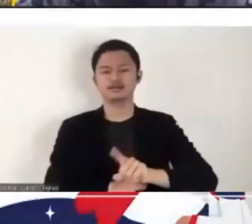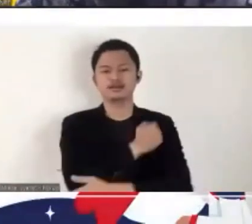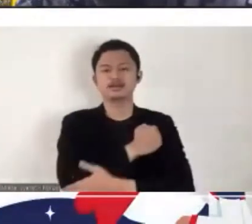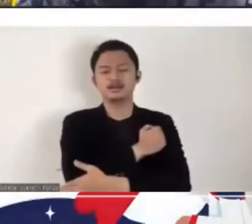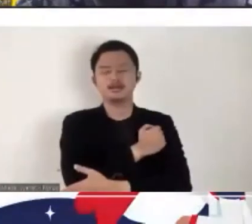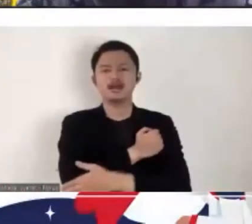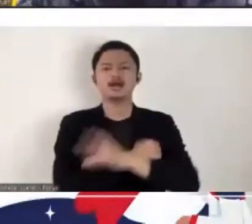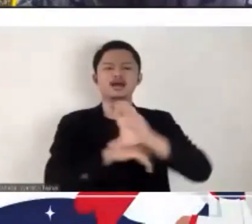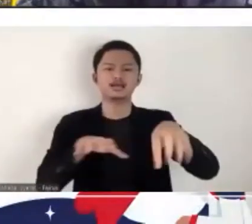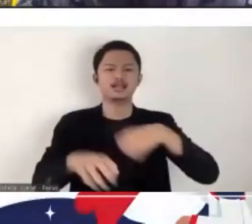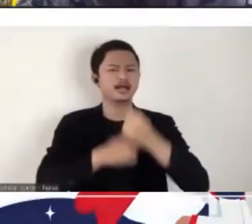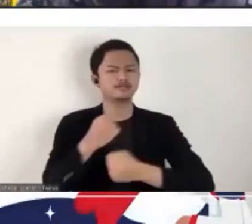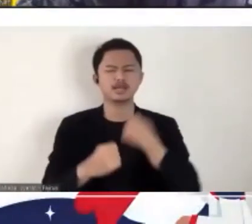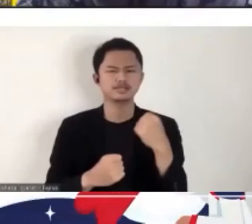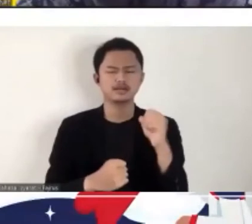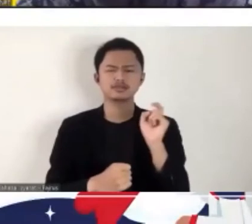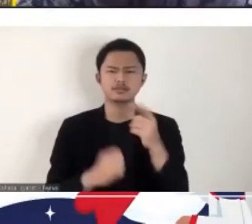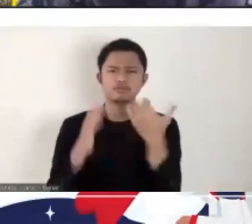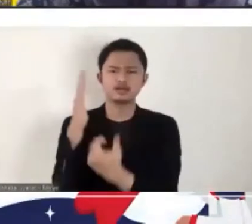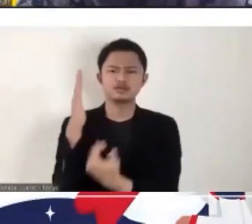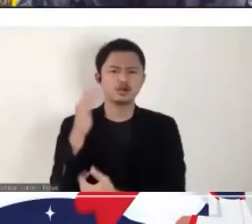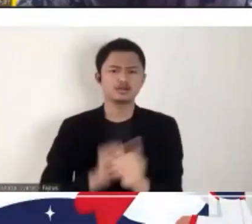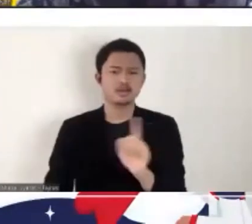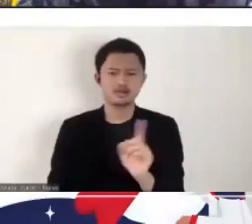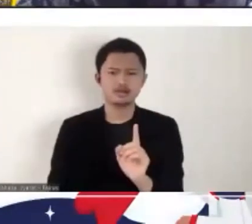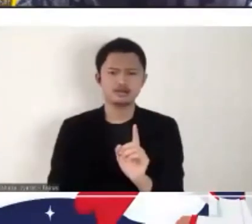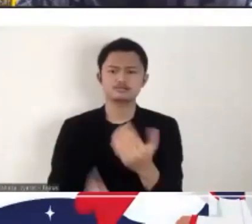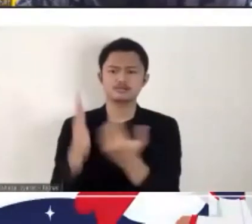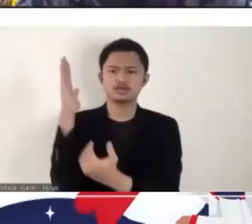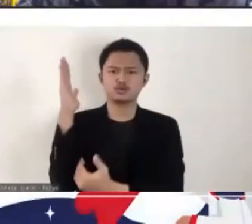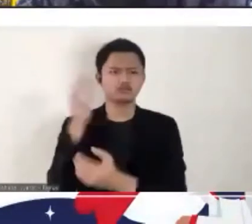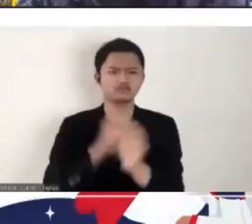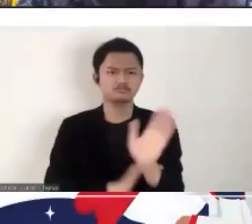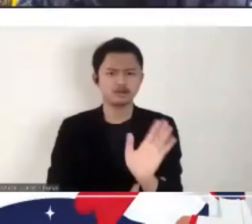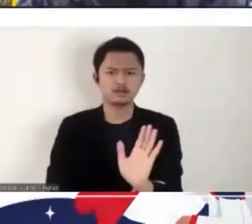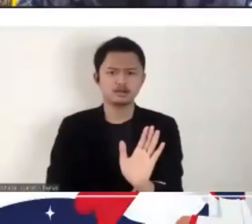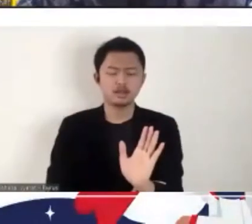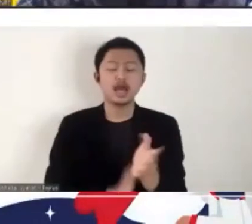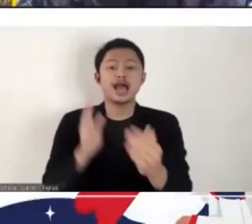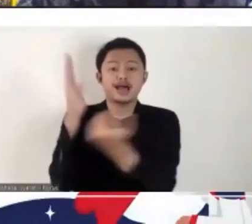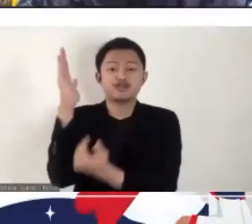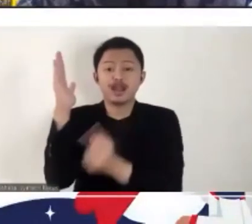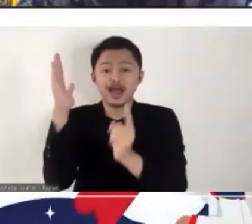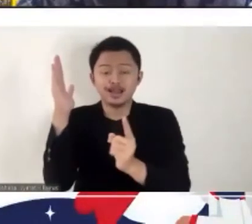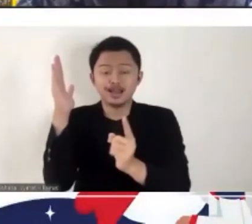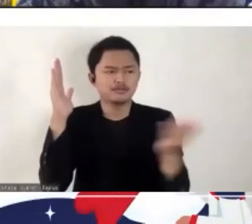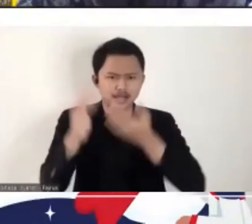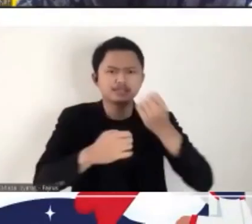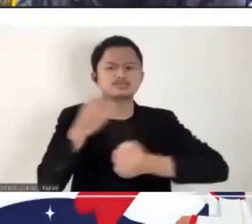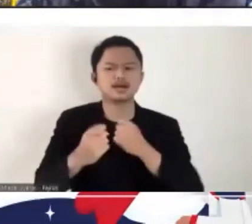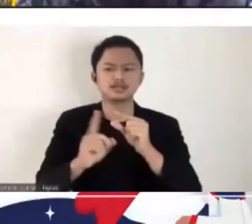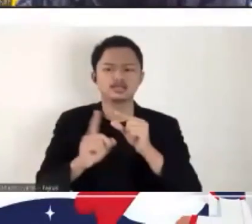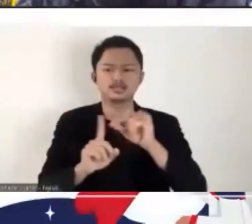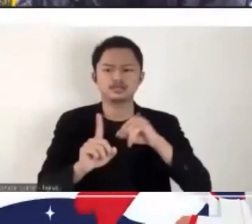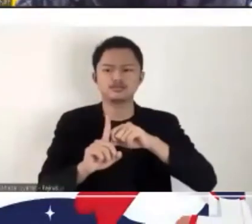bisa bergerak bila belum ada payung hukum sekalipun eh lain hukum sekalipun mereka sangat semangat untuk mendukung Pokja ini nah ini